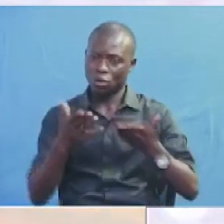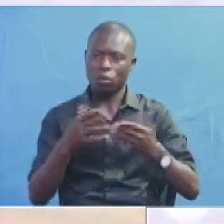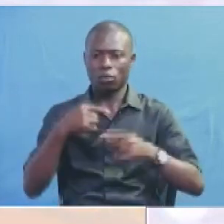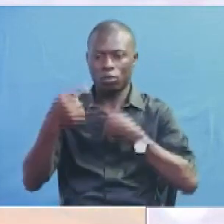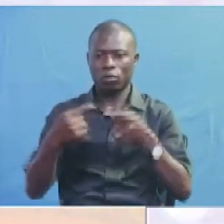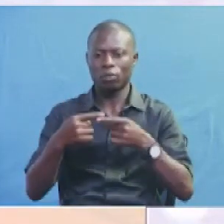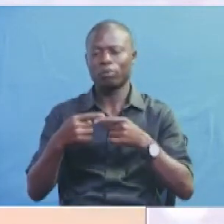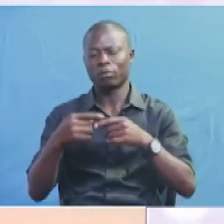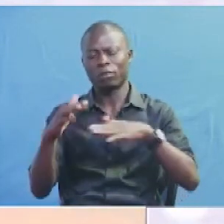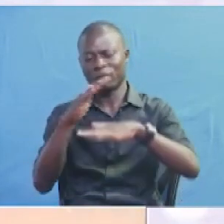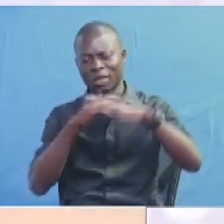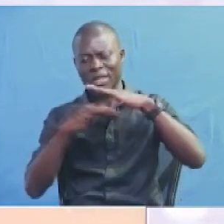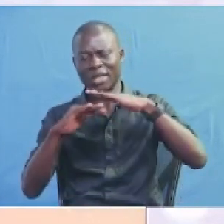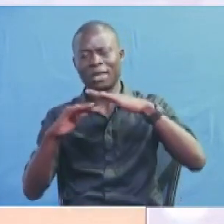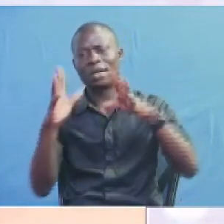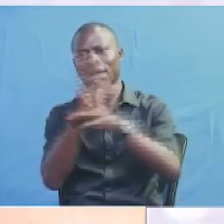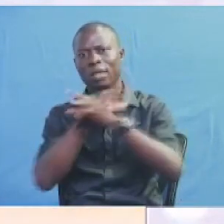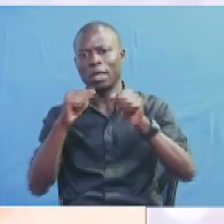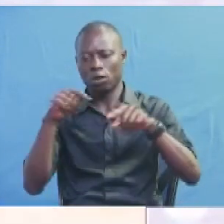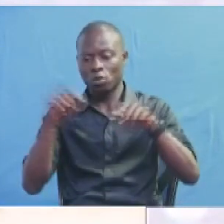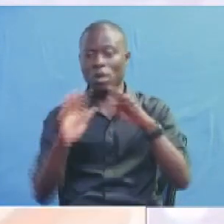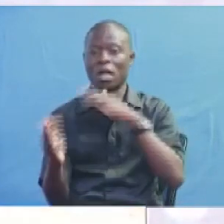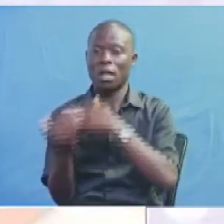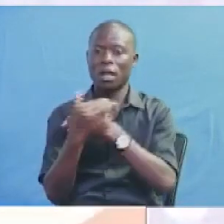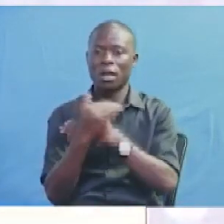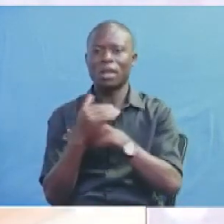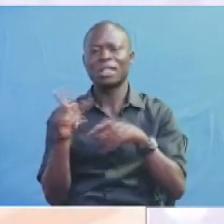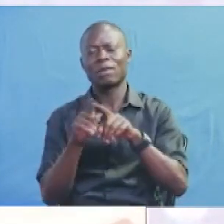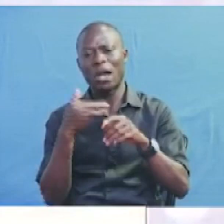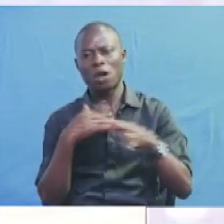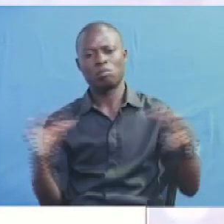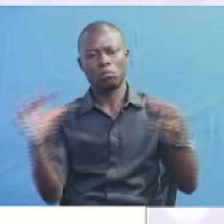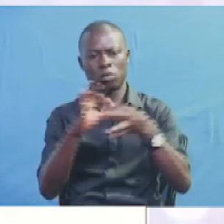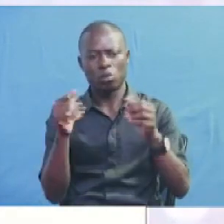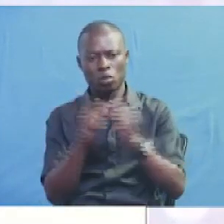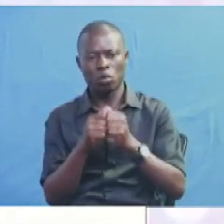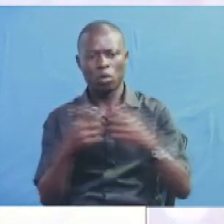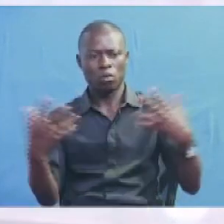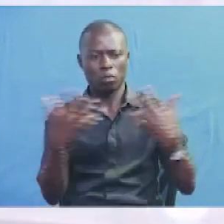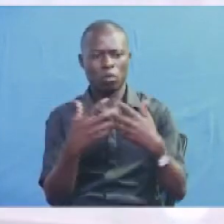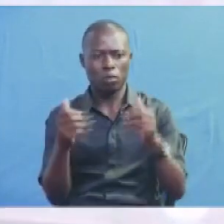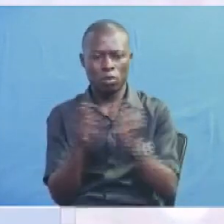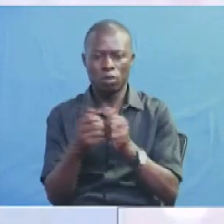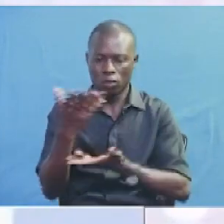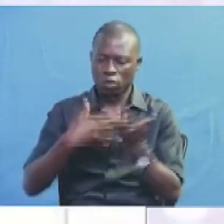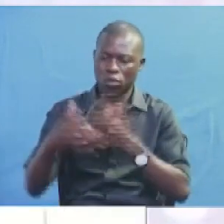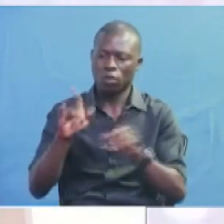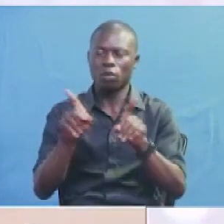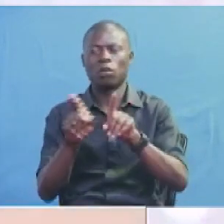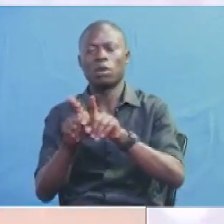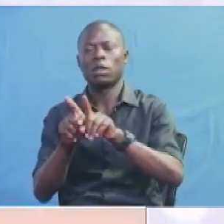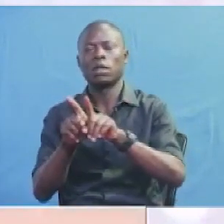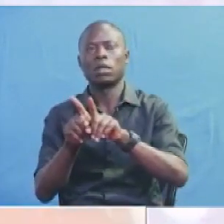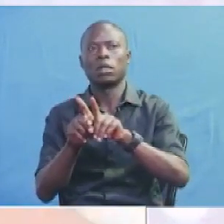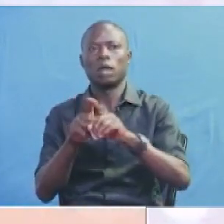na naibu wa rais Rigathi Gachagua leo asubuhi amefanya ushirikiano na kamati ya vita dhidi ya mihadarati,